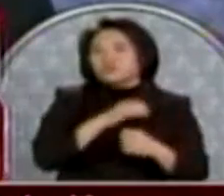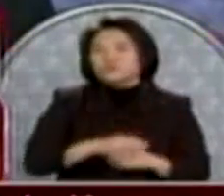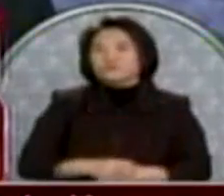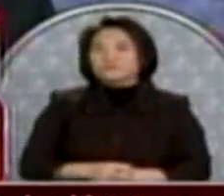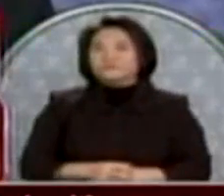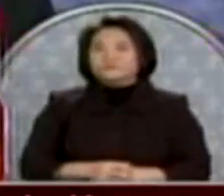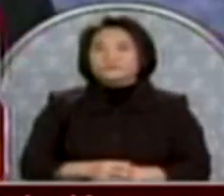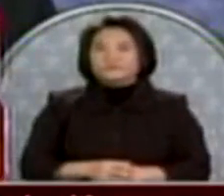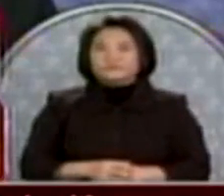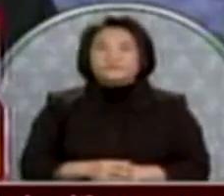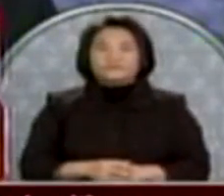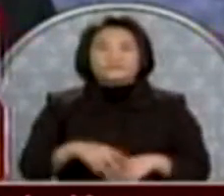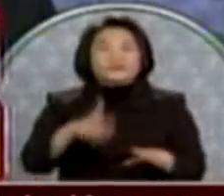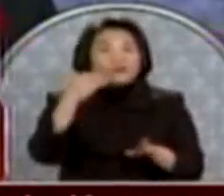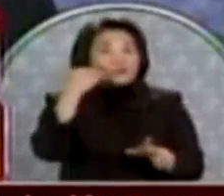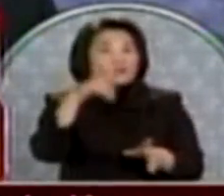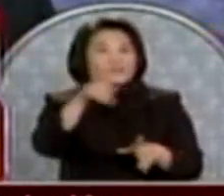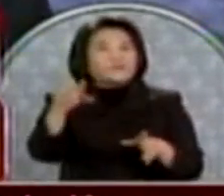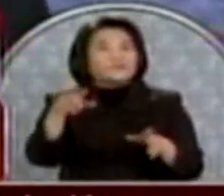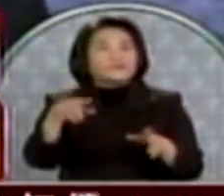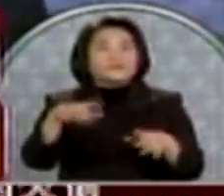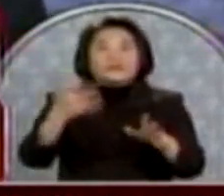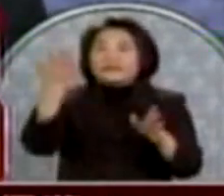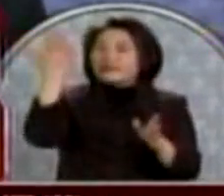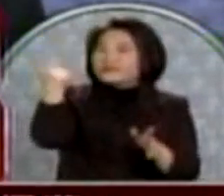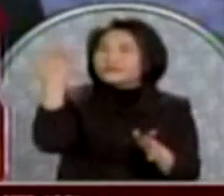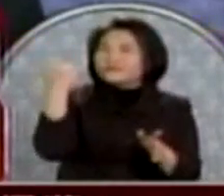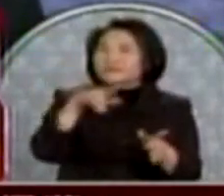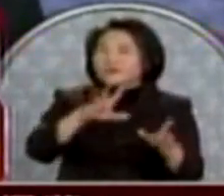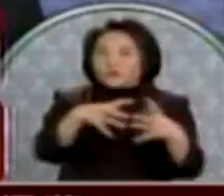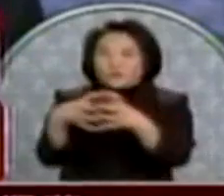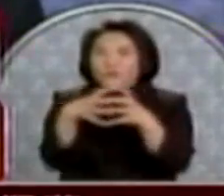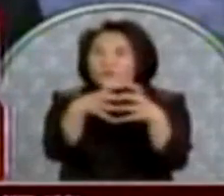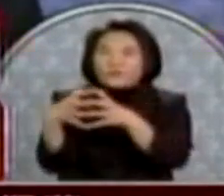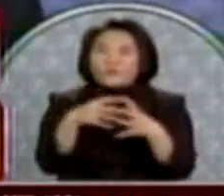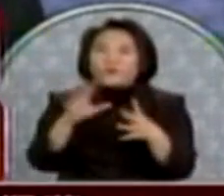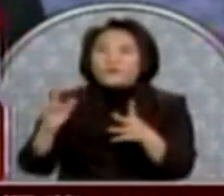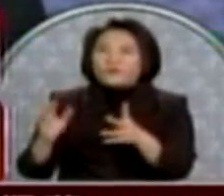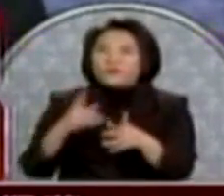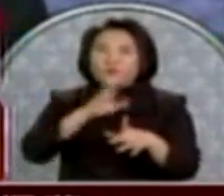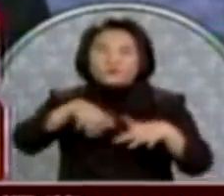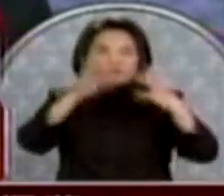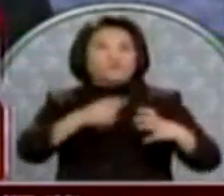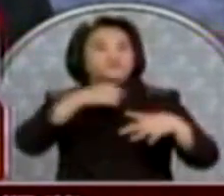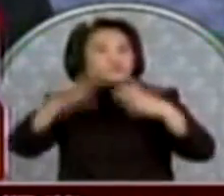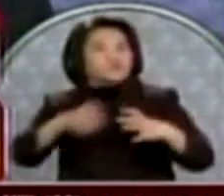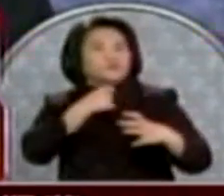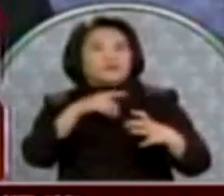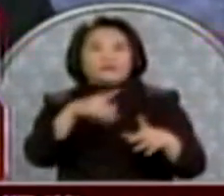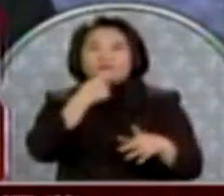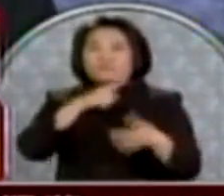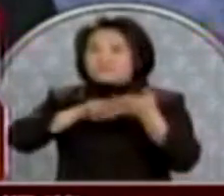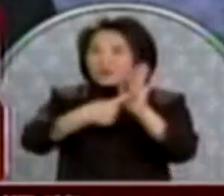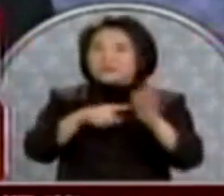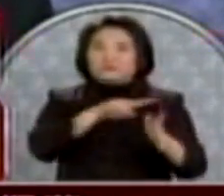但是如果要去按照过去有一些团体所推动的变成一个